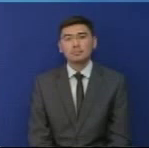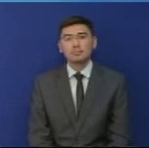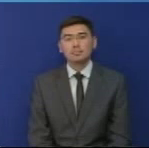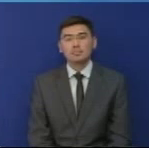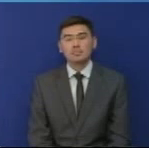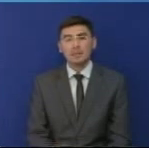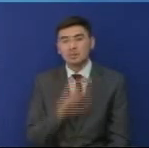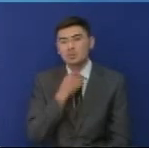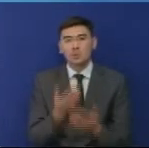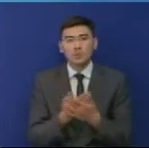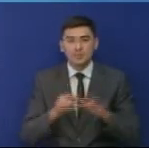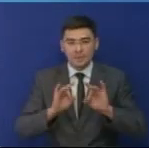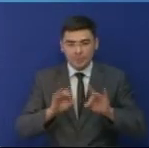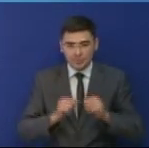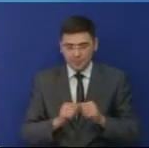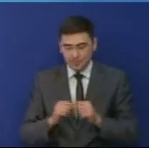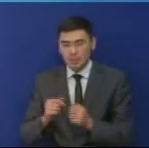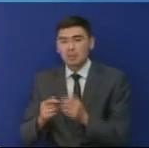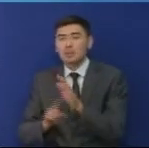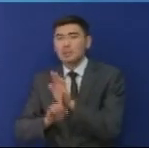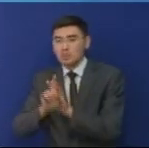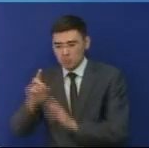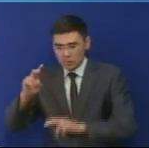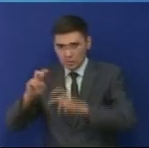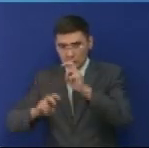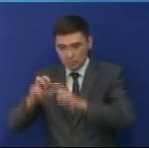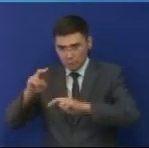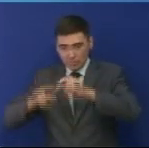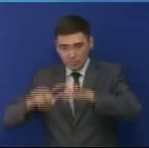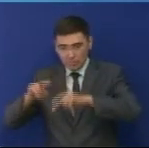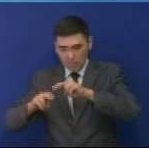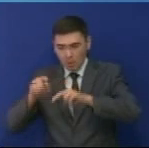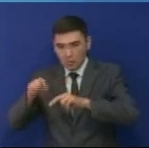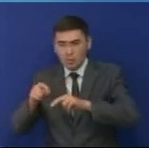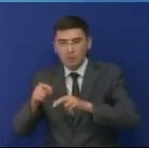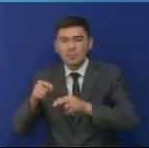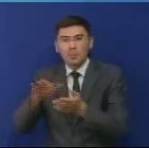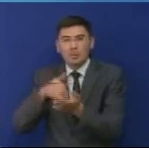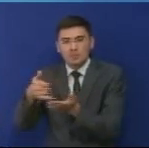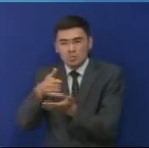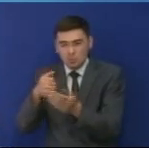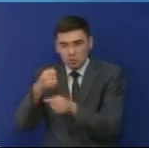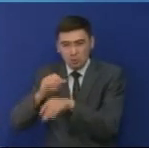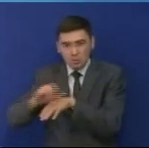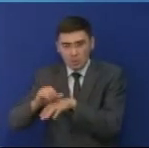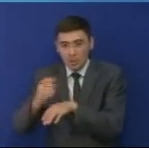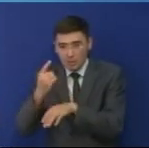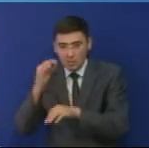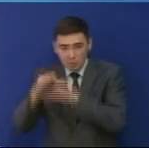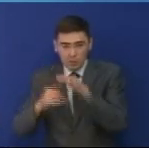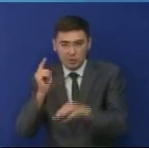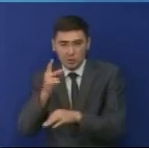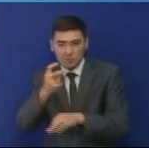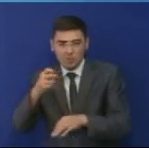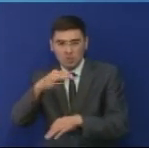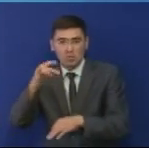К новостям региона. В Семее начато строительство маслоэкстракционного завода проектной мощностью 1200 тонн в сутки по инициативе ТО «Казак